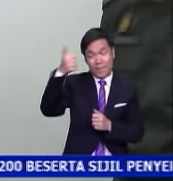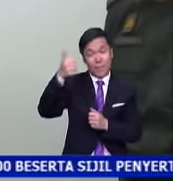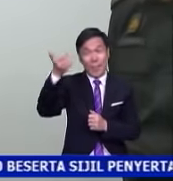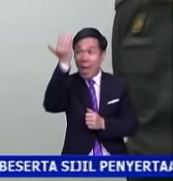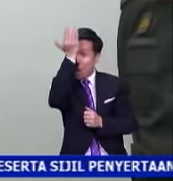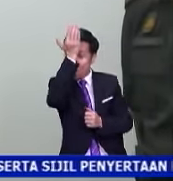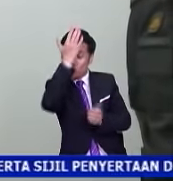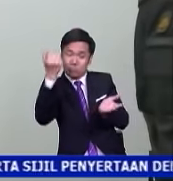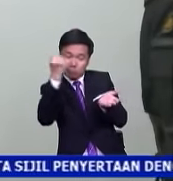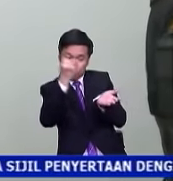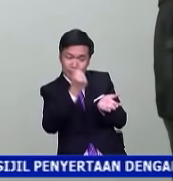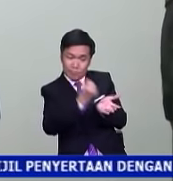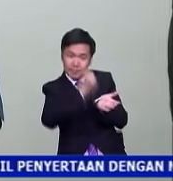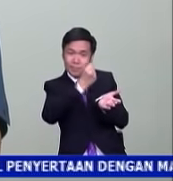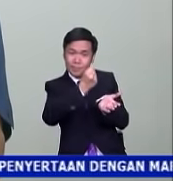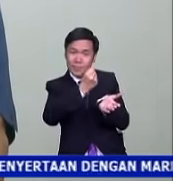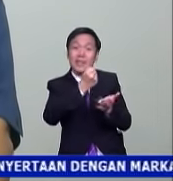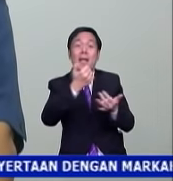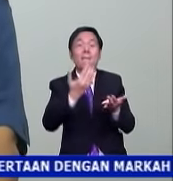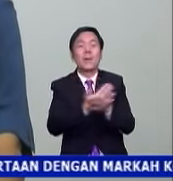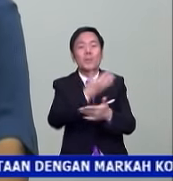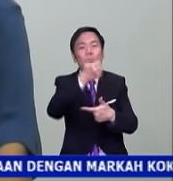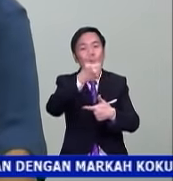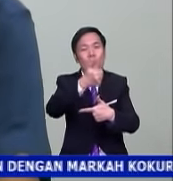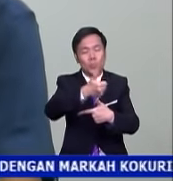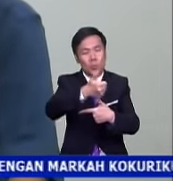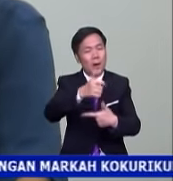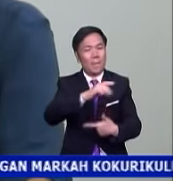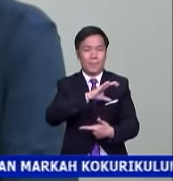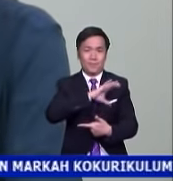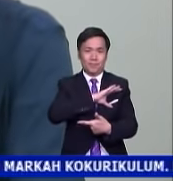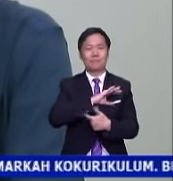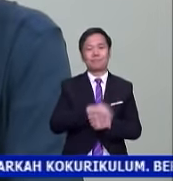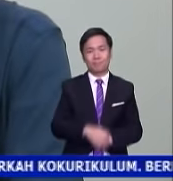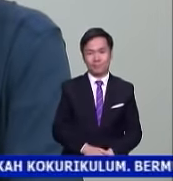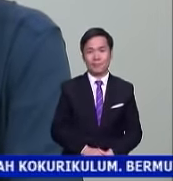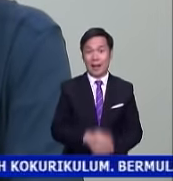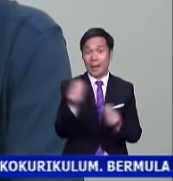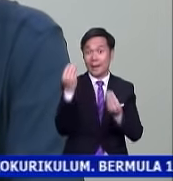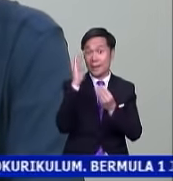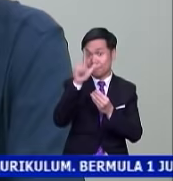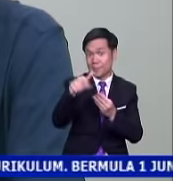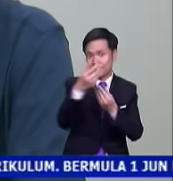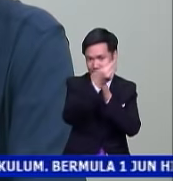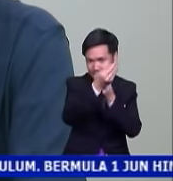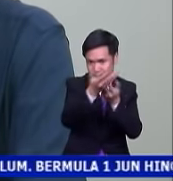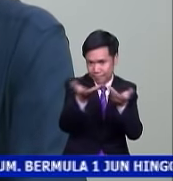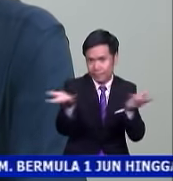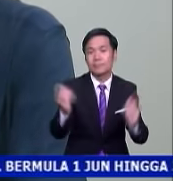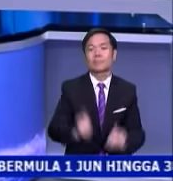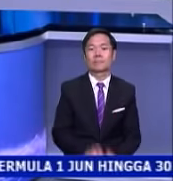yang di-Pertuan Agong Al-Sultan Abdullah Riayatuddin Al-Mustafa Billah Shah.